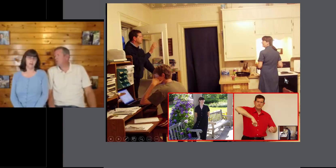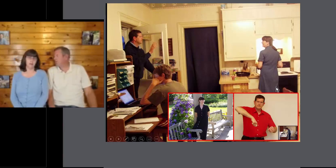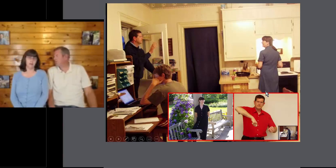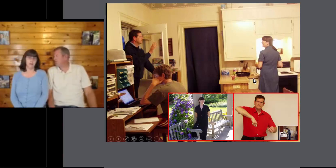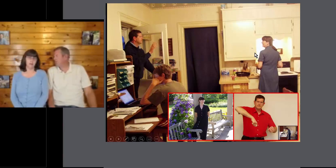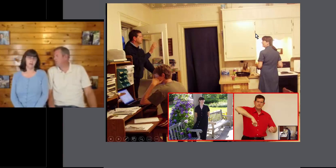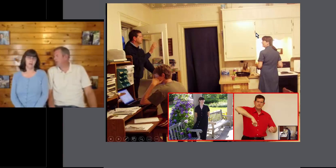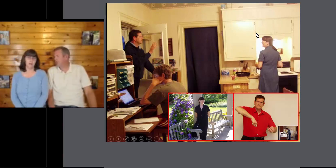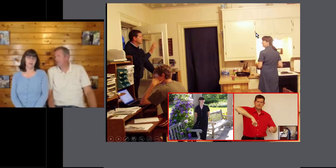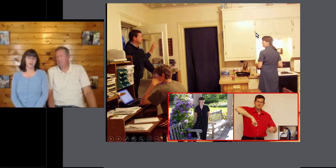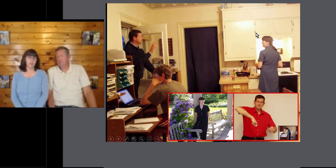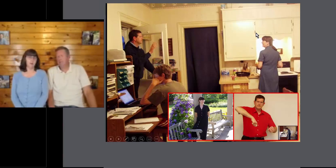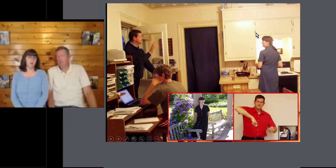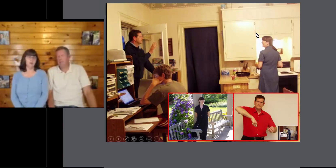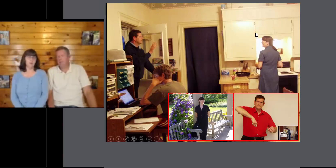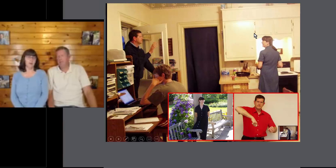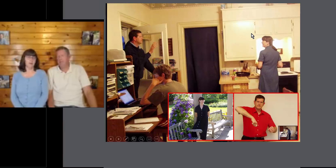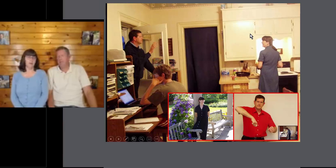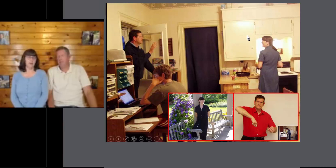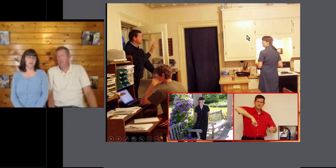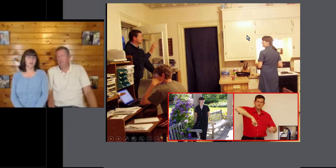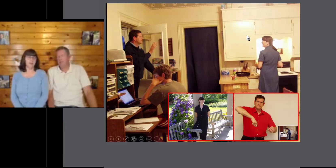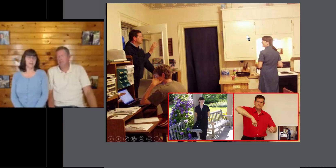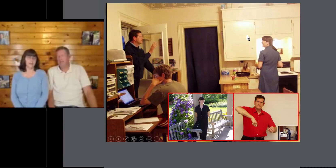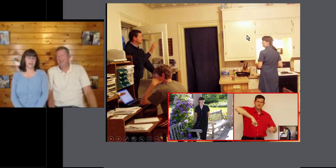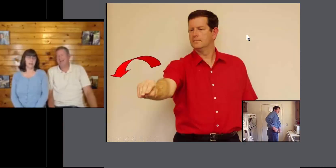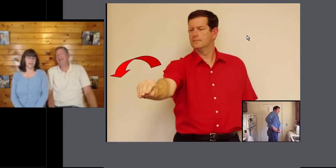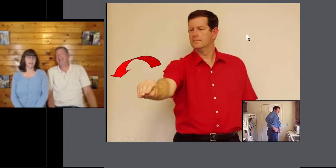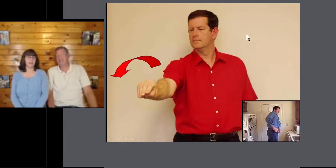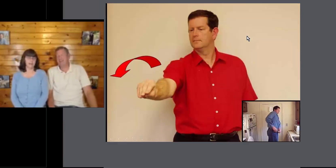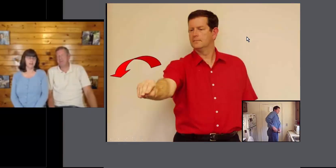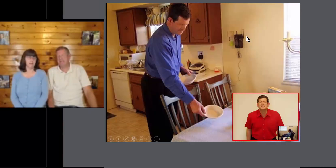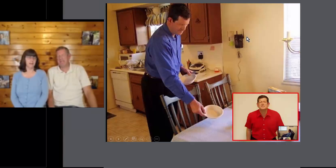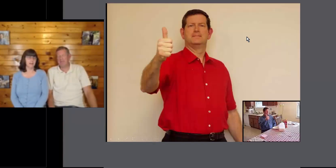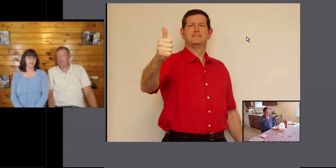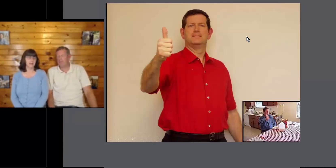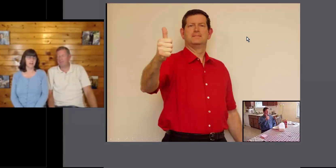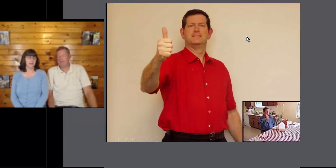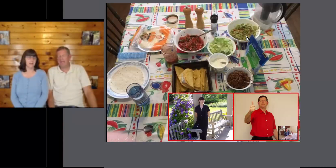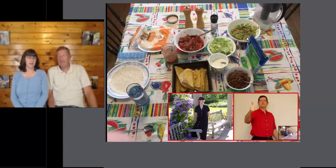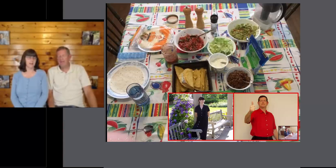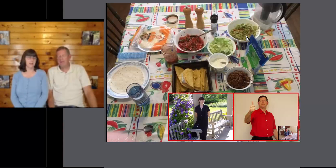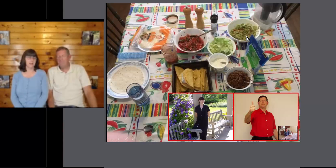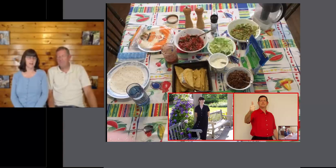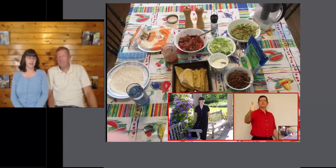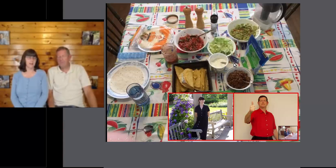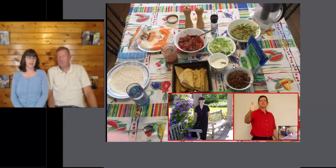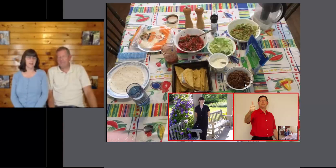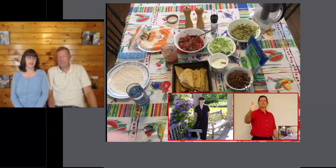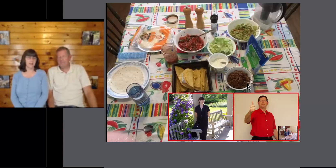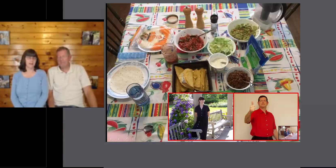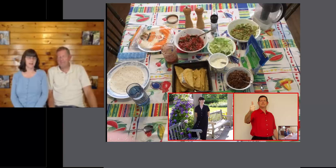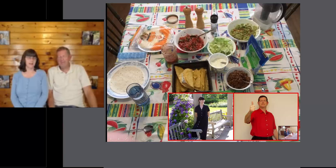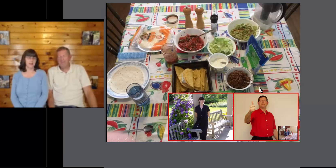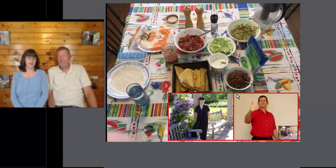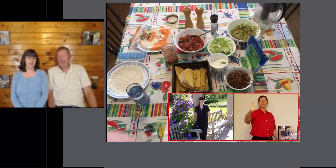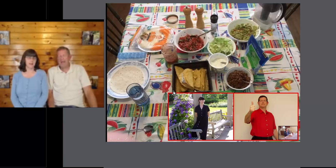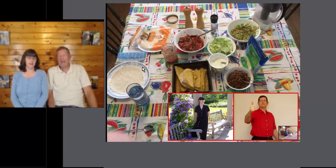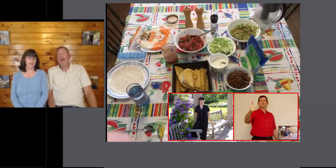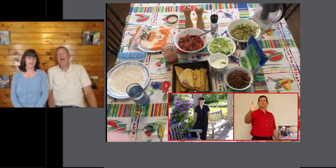genre de repas? J'aime beaucoup la cuisine mexicaine. Ah, je m'en doutais. Pour Oui. ça, j'ai une photo.